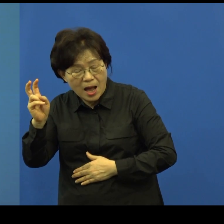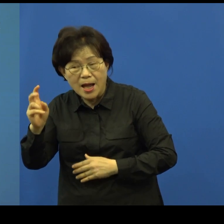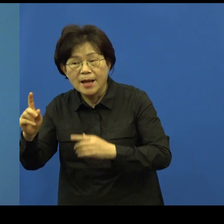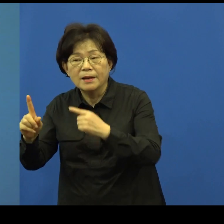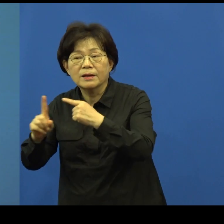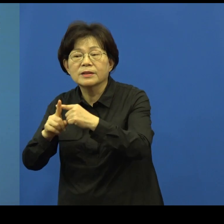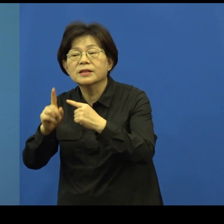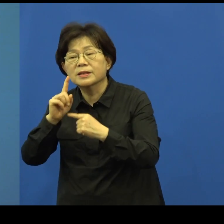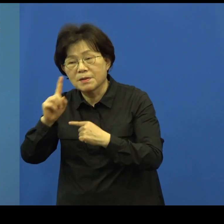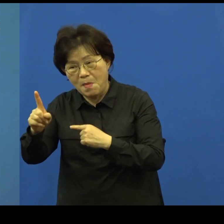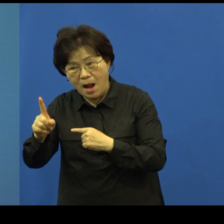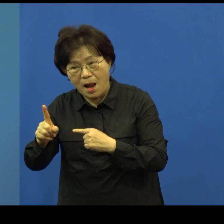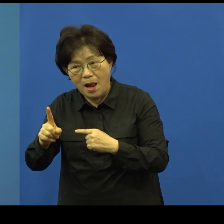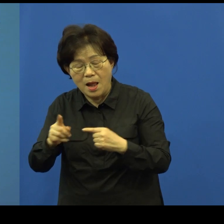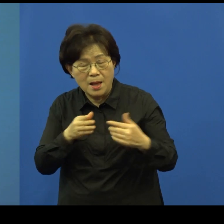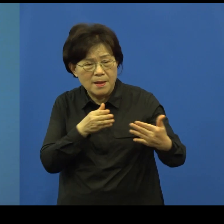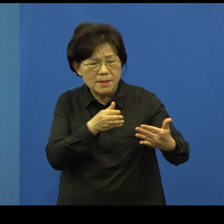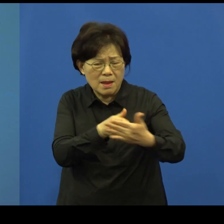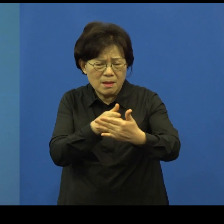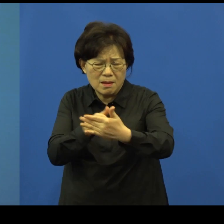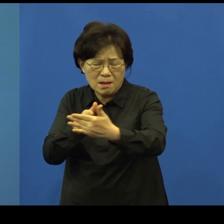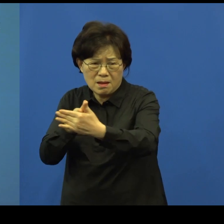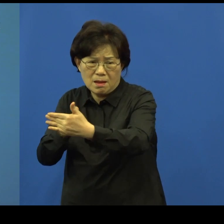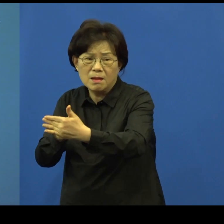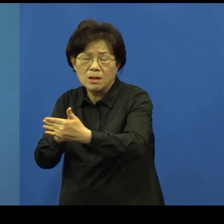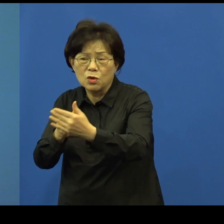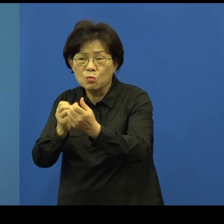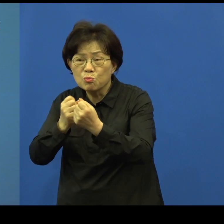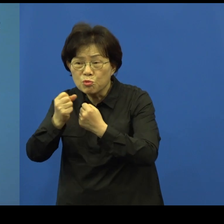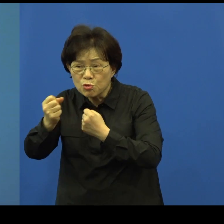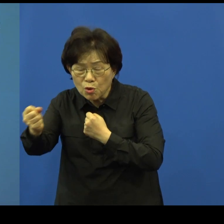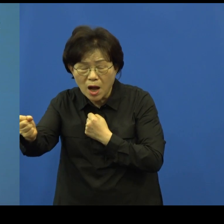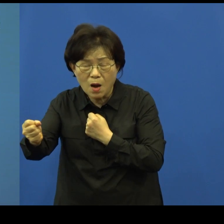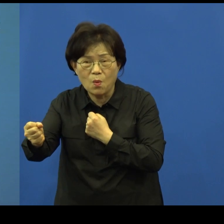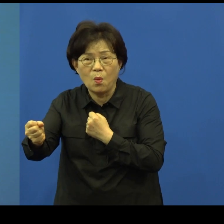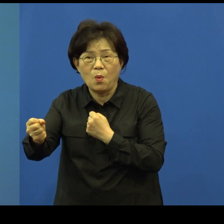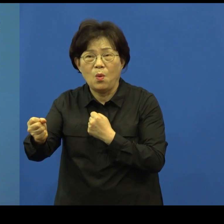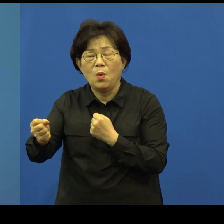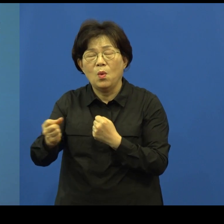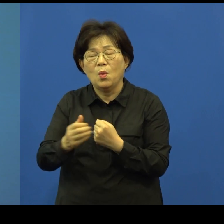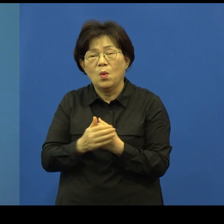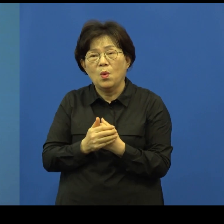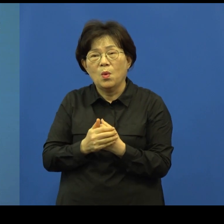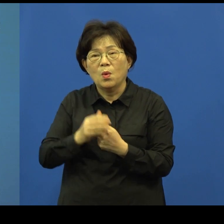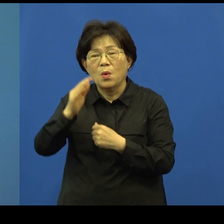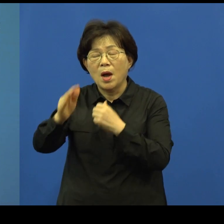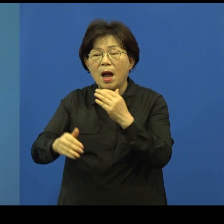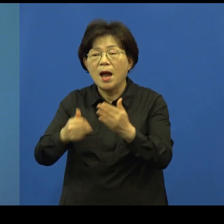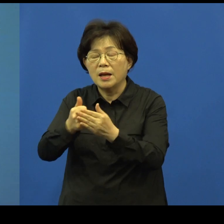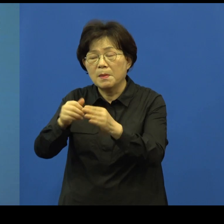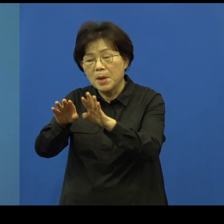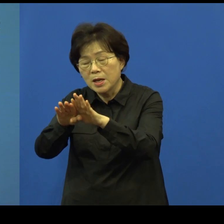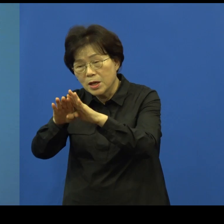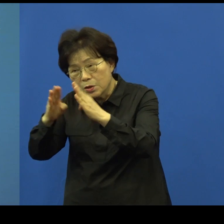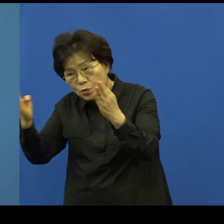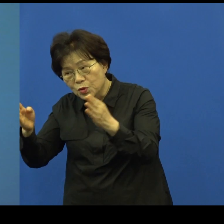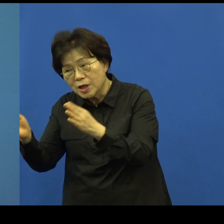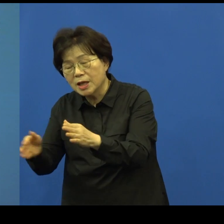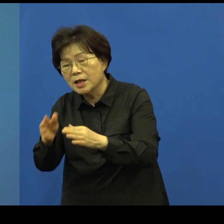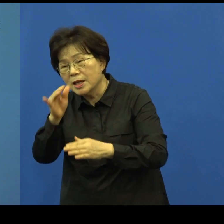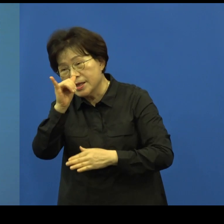다 막혔대요. 근데 다 막힌 게 아니에요. 하나님이 열어놓으신 길이 있을 거라는